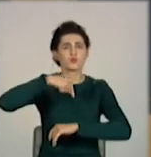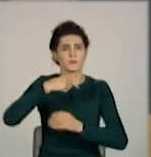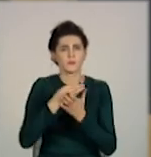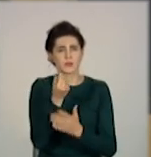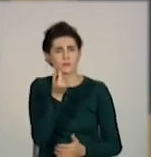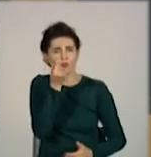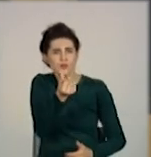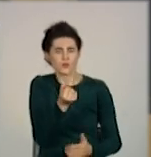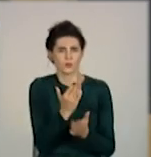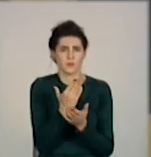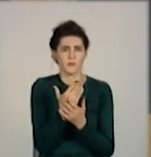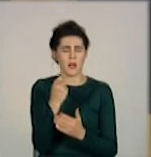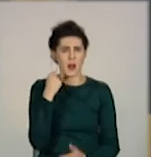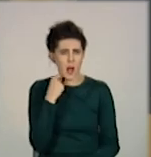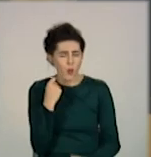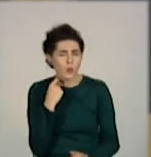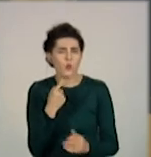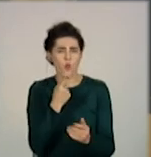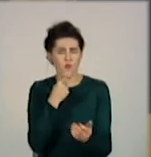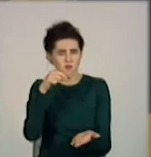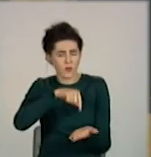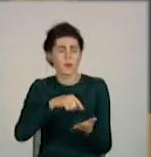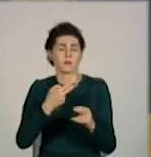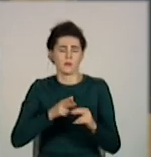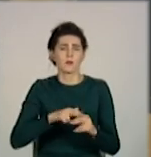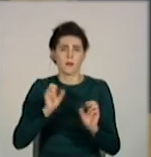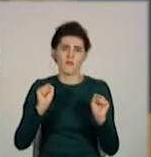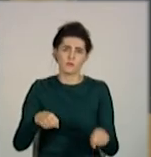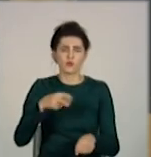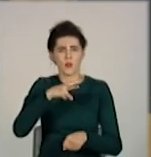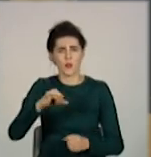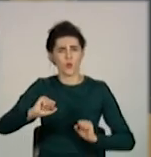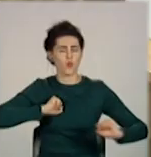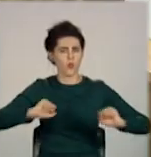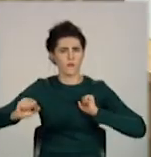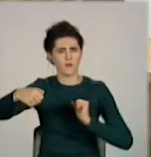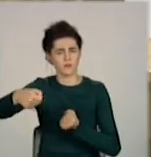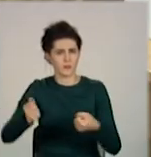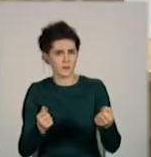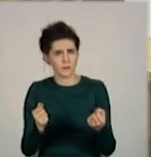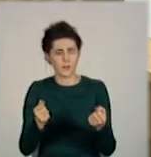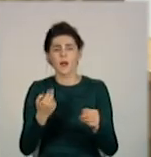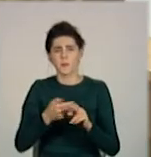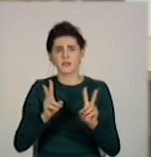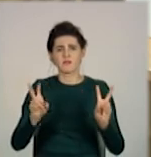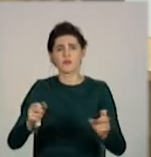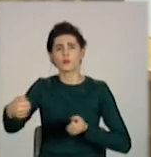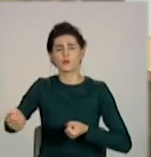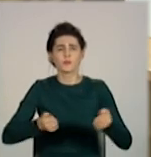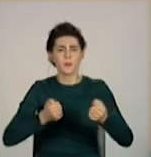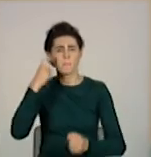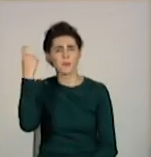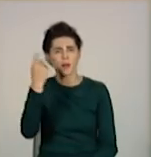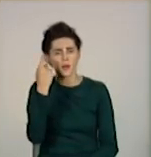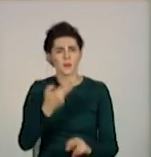доза алкоголю в крові унеможливлює будь-яке подальше керування транспортним засобом. Керування на підпитку – в